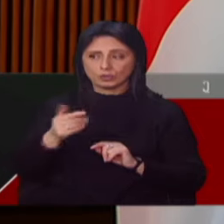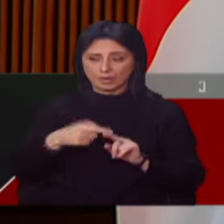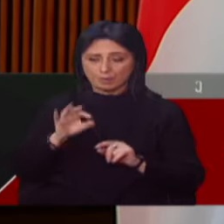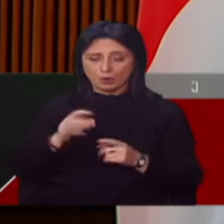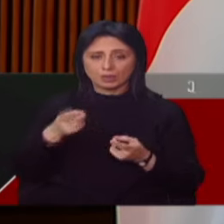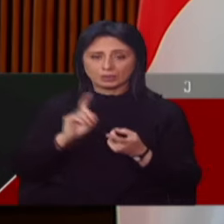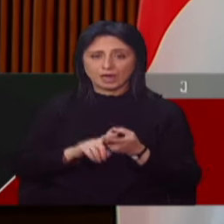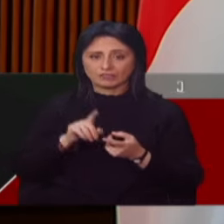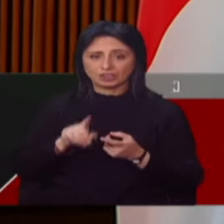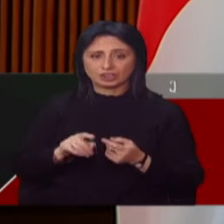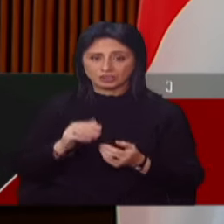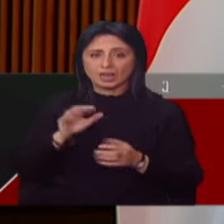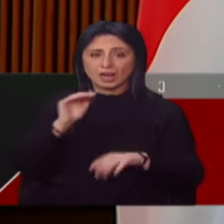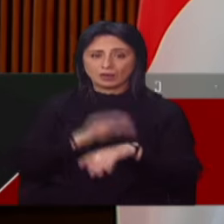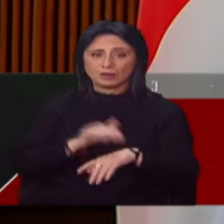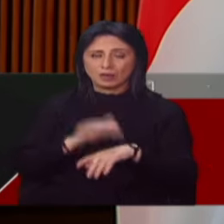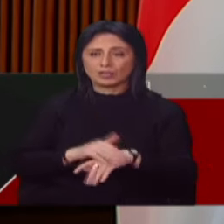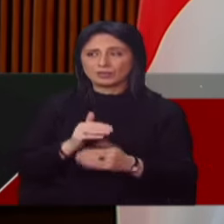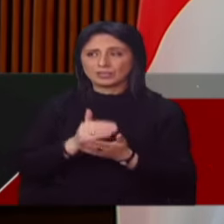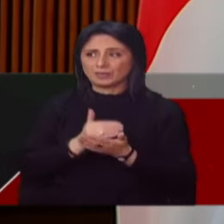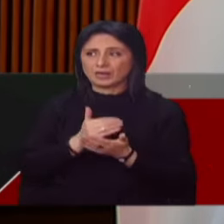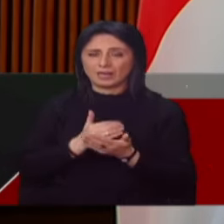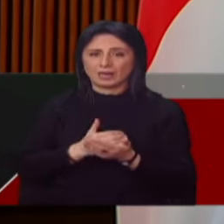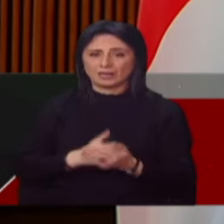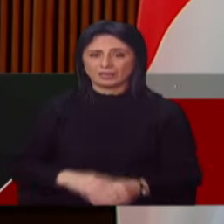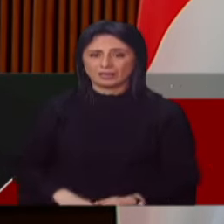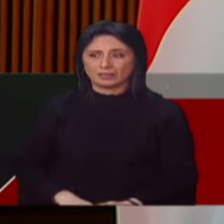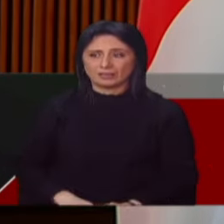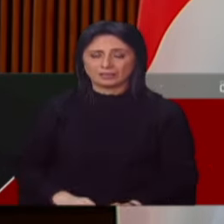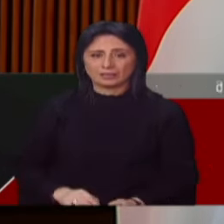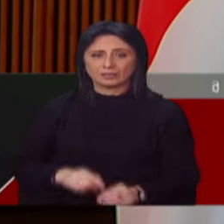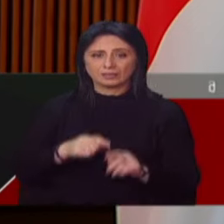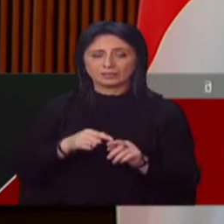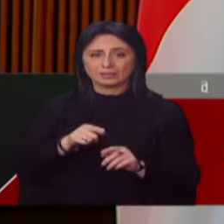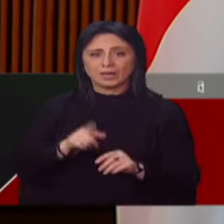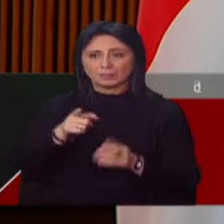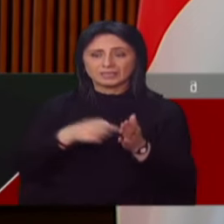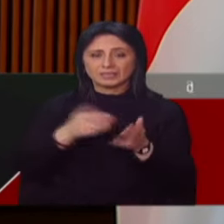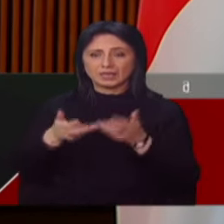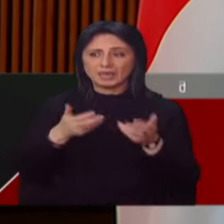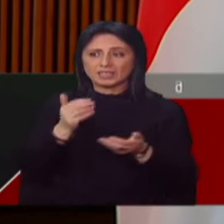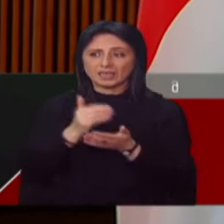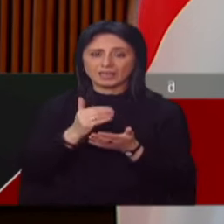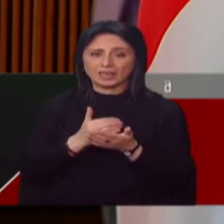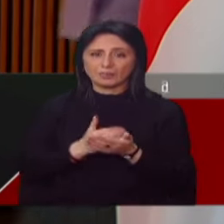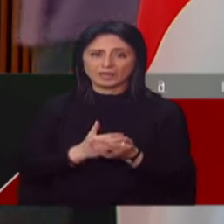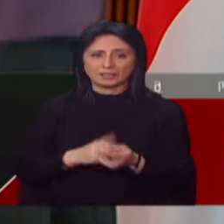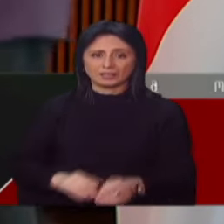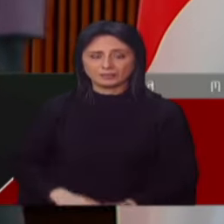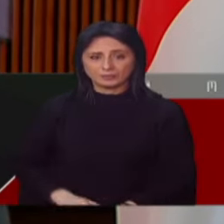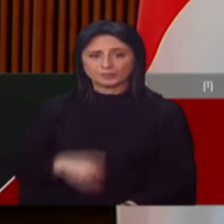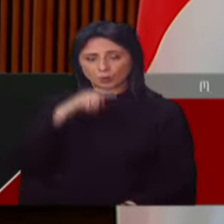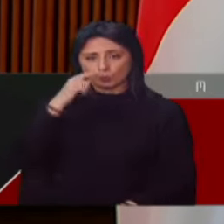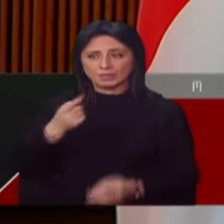ამასთან დაკავშირებით არგუმენტი ის, რომ არ შევიდეთ აი ამ ძიებაში და მხოლოდ ვიძახოთ, რომ ეს არის